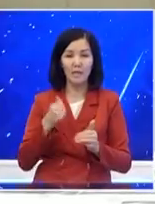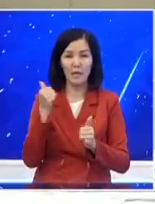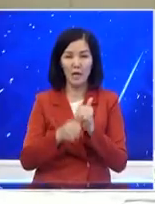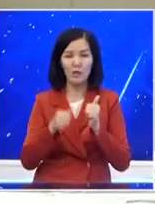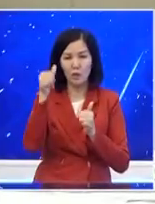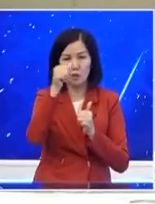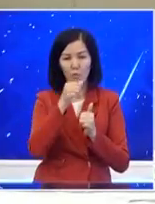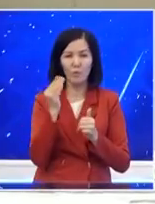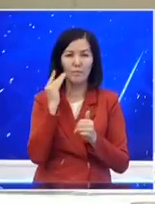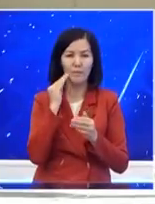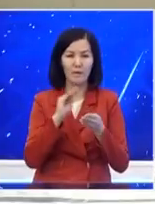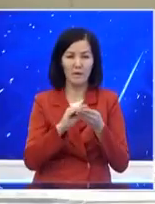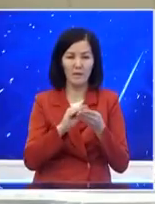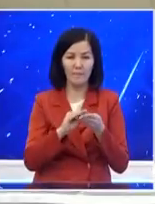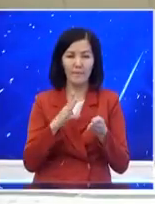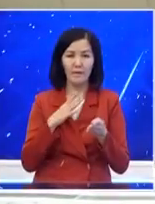объем.